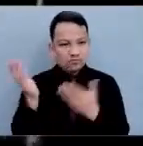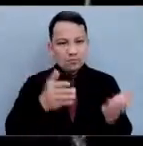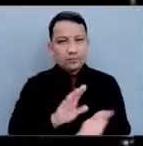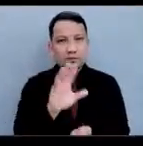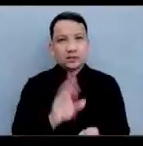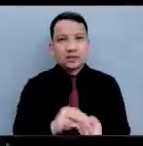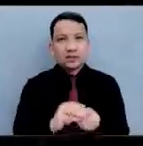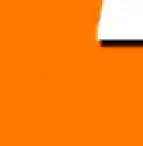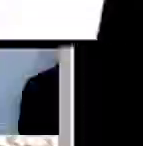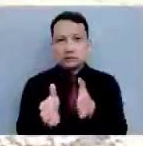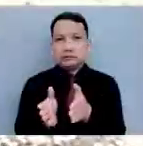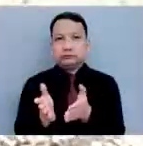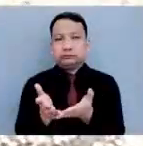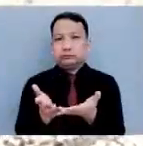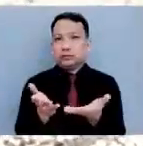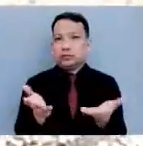bangketa.